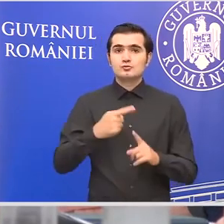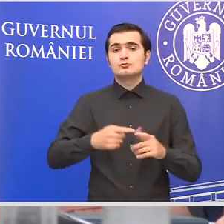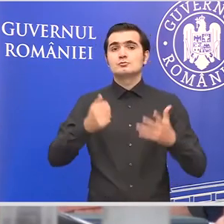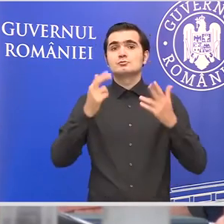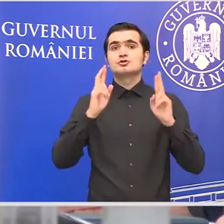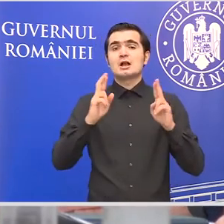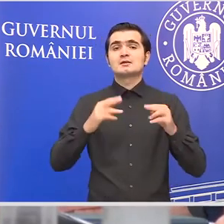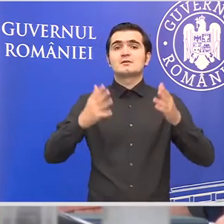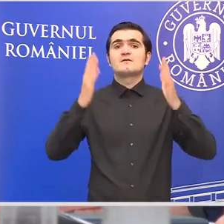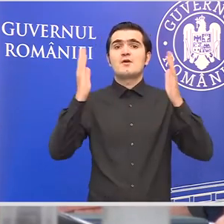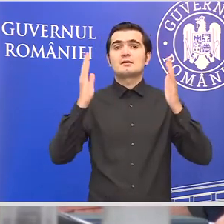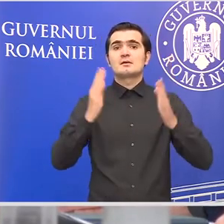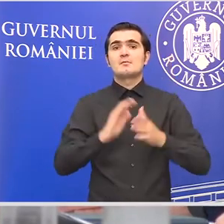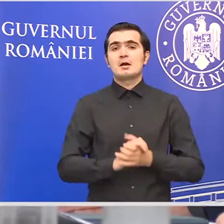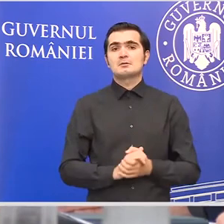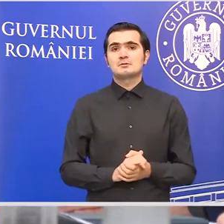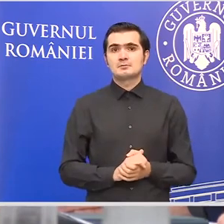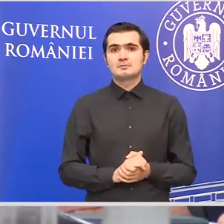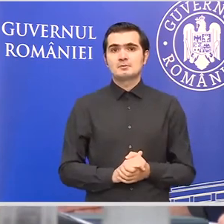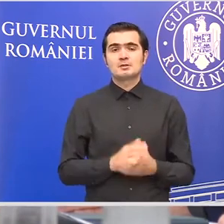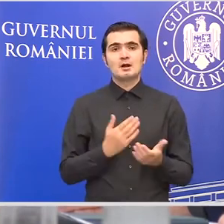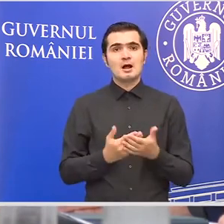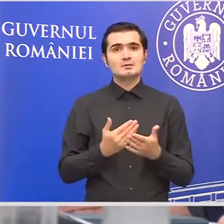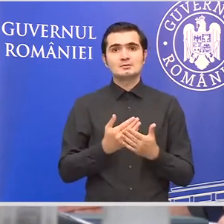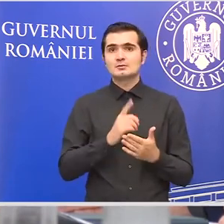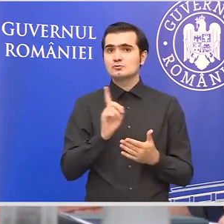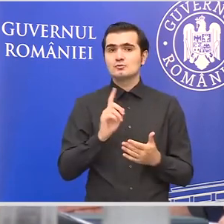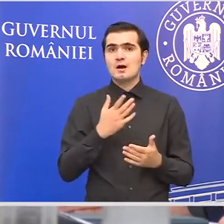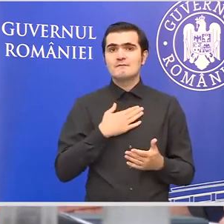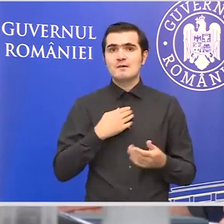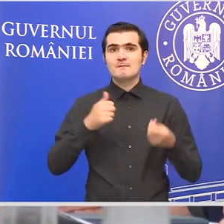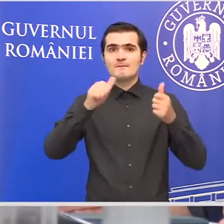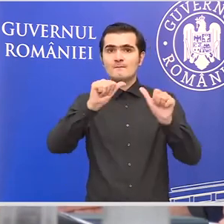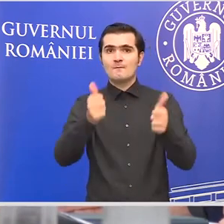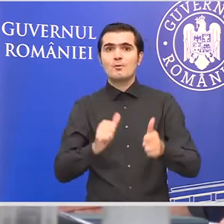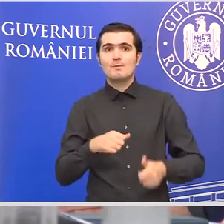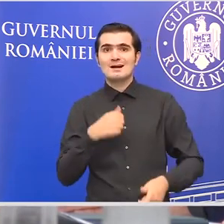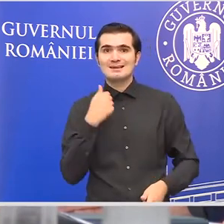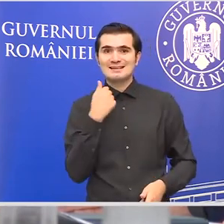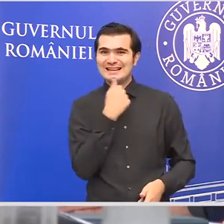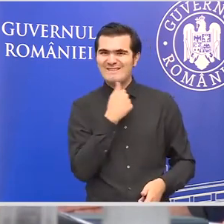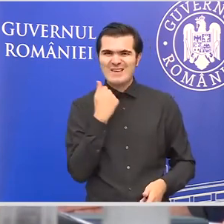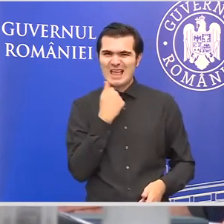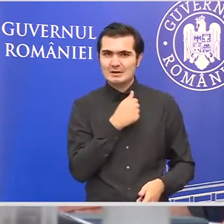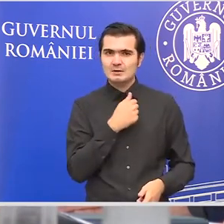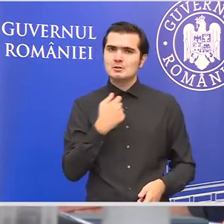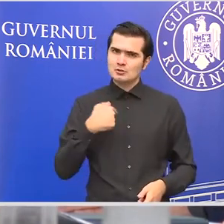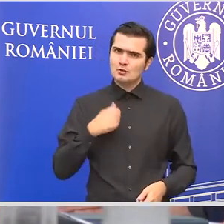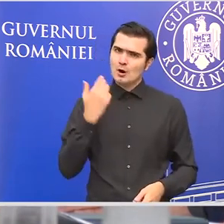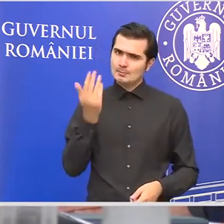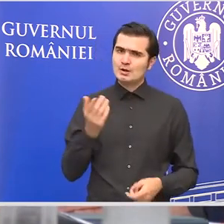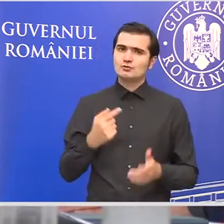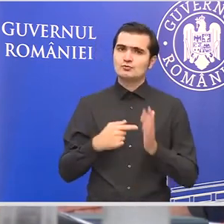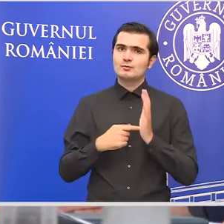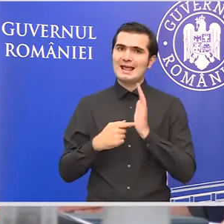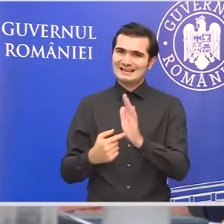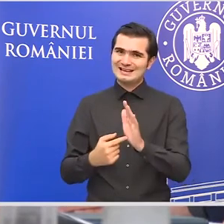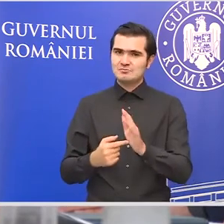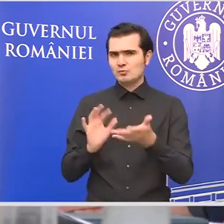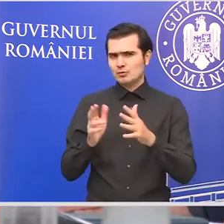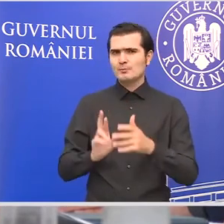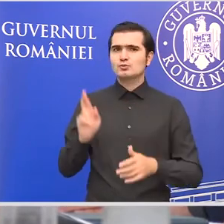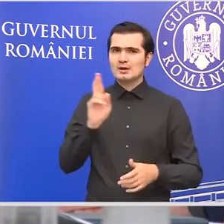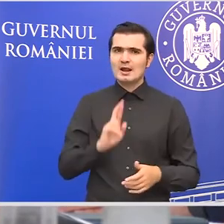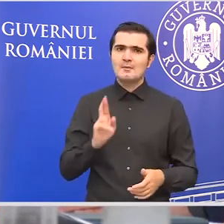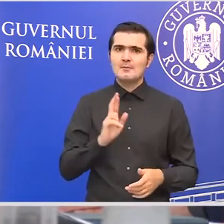mari să nu facem o formă severă. Eu chiar am dat un exemplu și probabil că îl